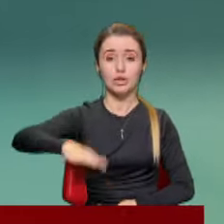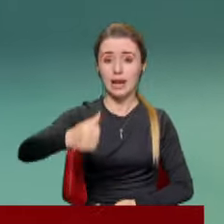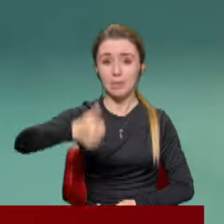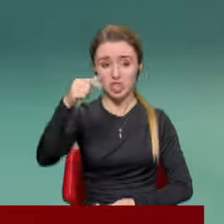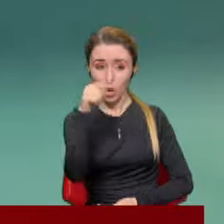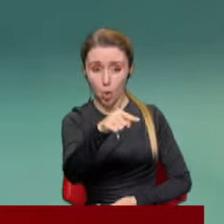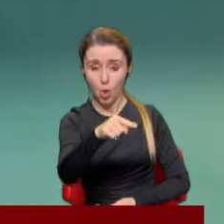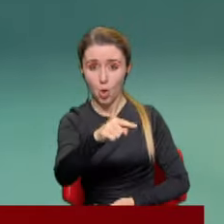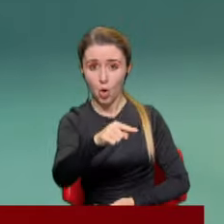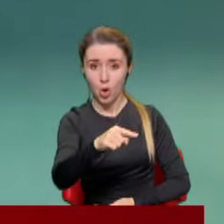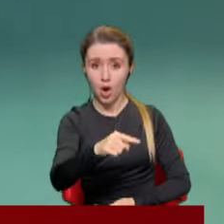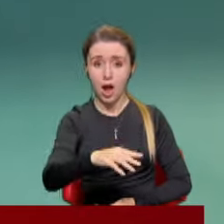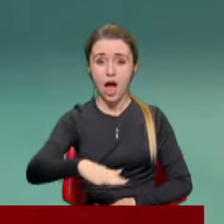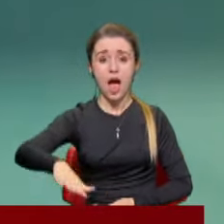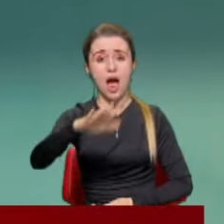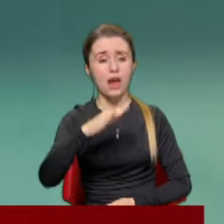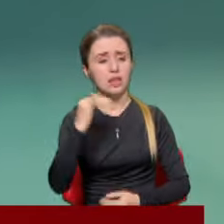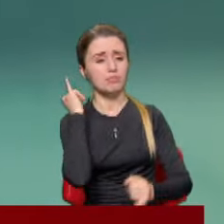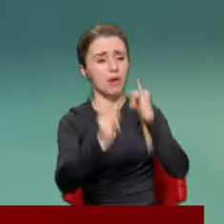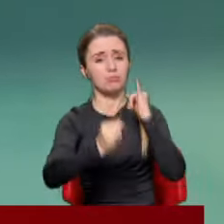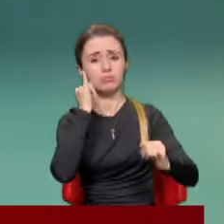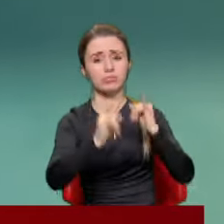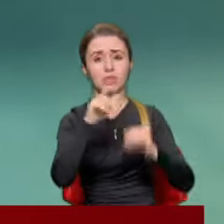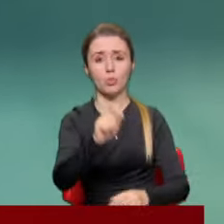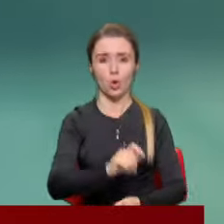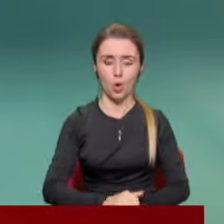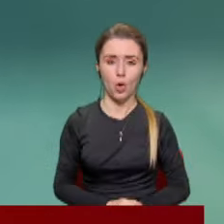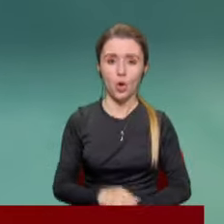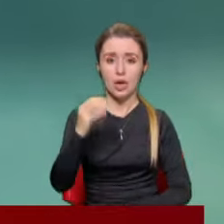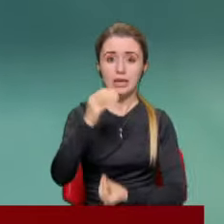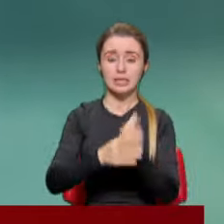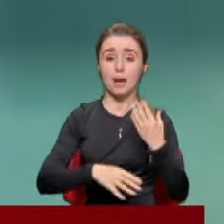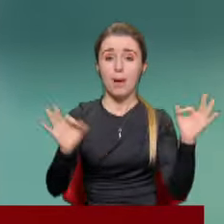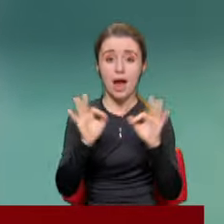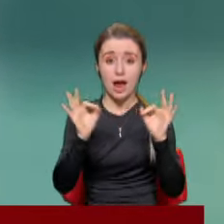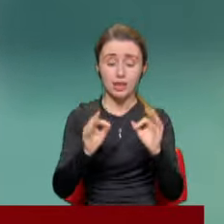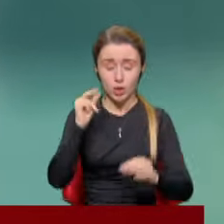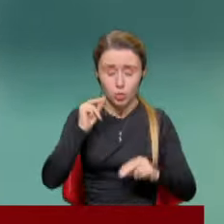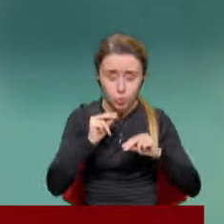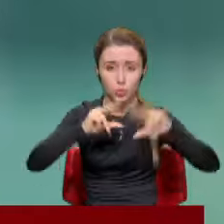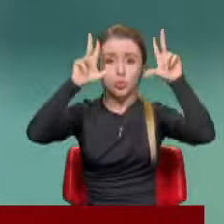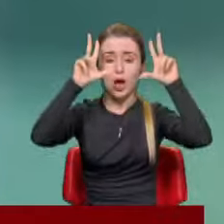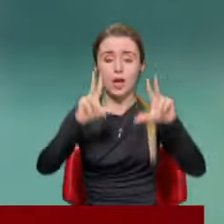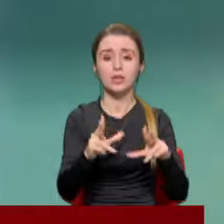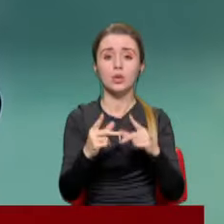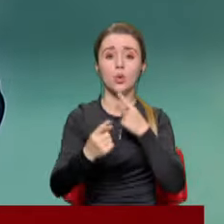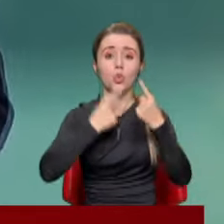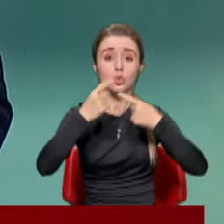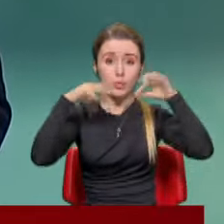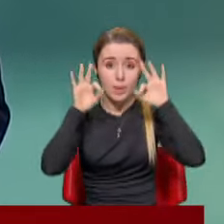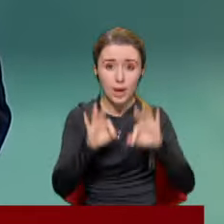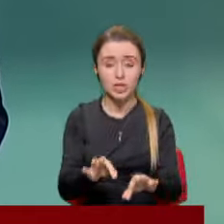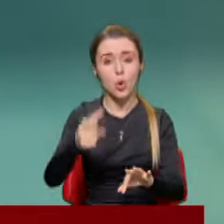başkana gelen posta koyuyor, giden posta koyuyor. Sabah erken kalkan, eline mikrofonu önce